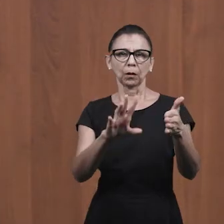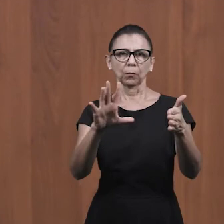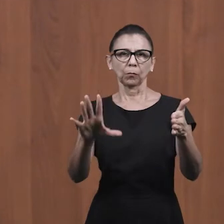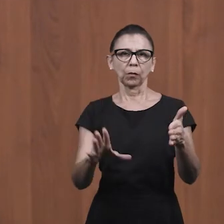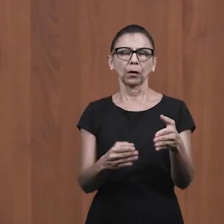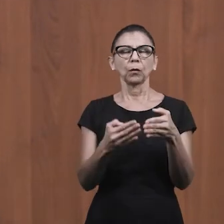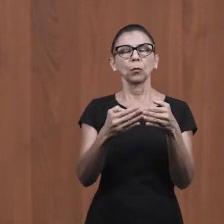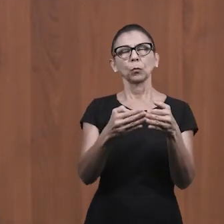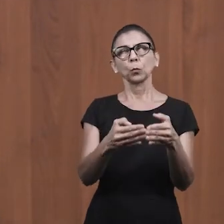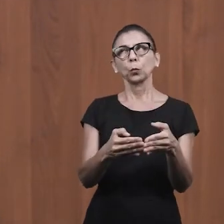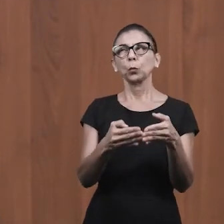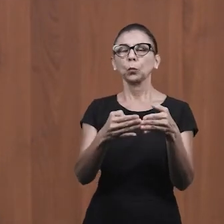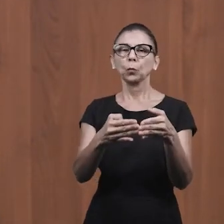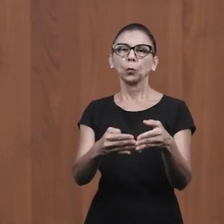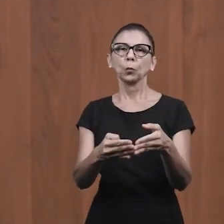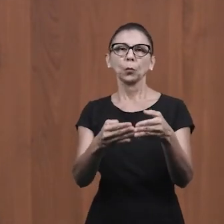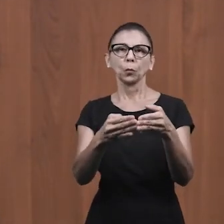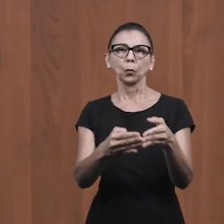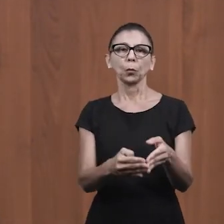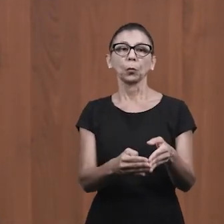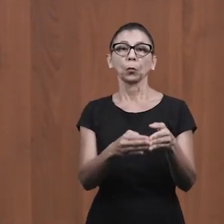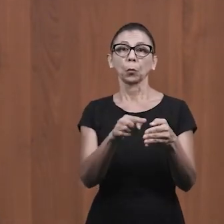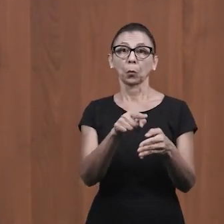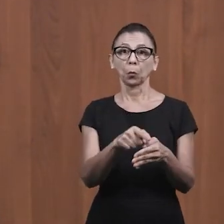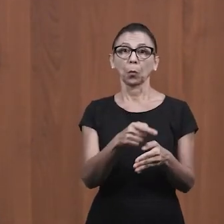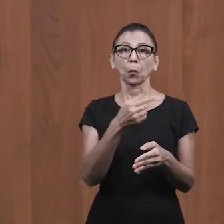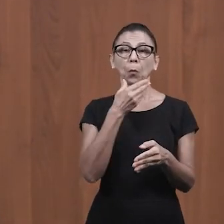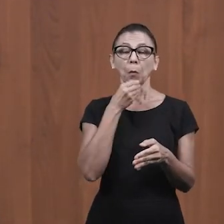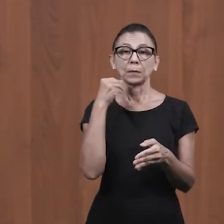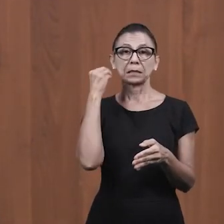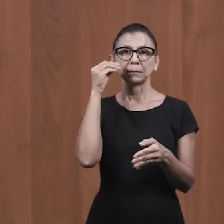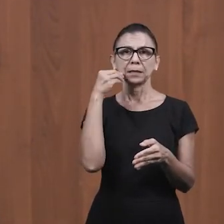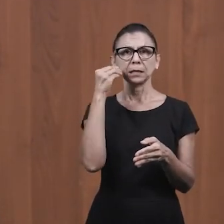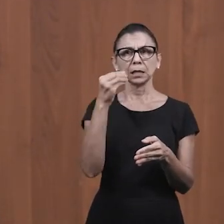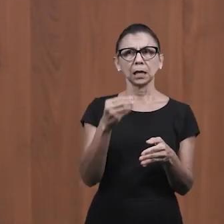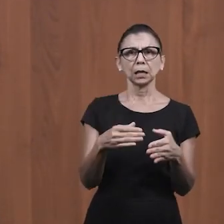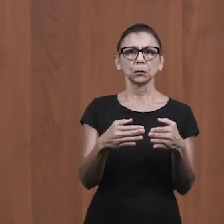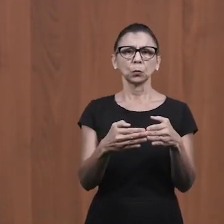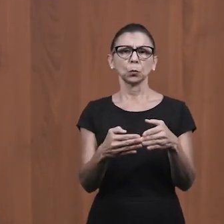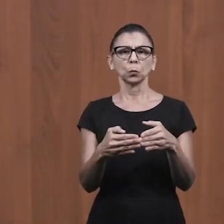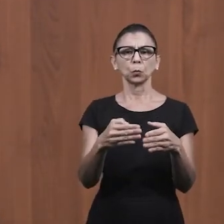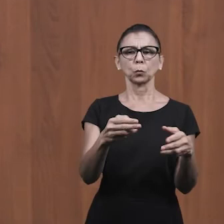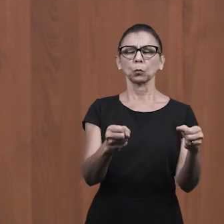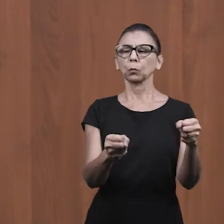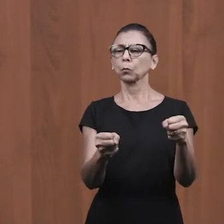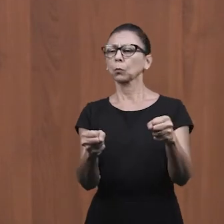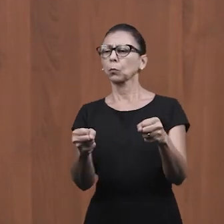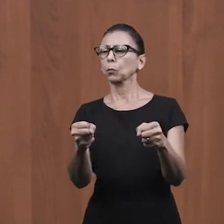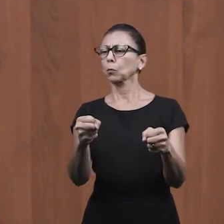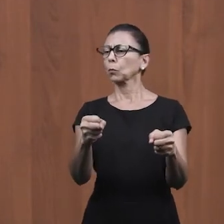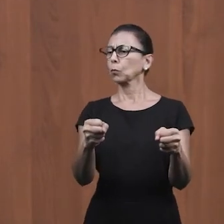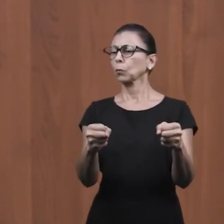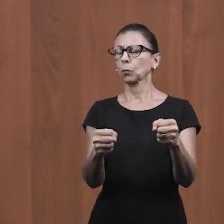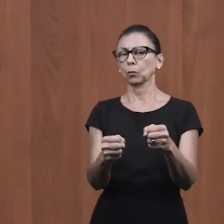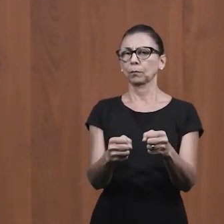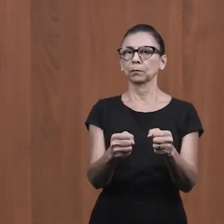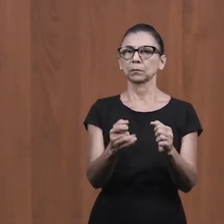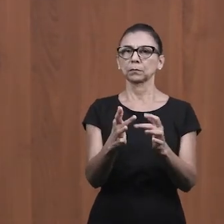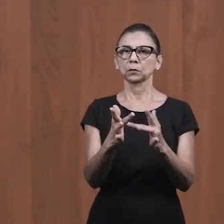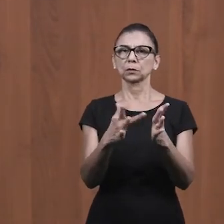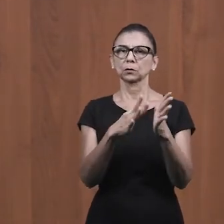les disciples, ils étaient des pêcheurs, des hommes qui savaient naviguer. Donc, ils conduisaient le bateau. Et